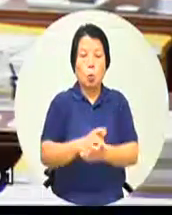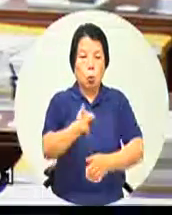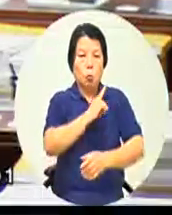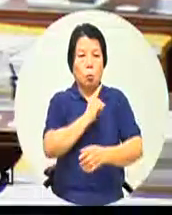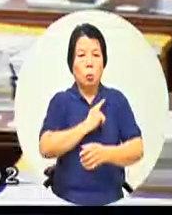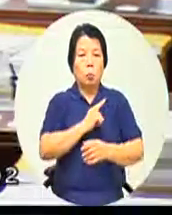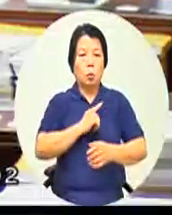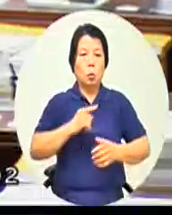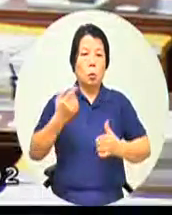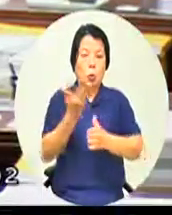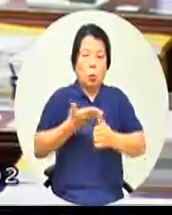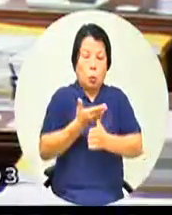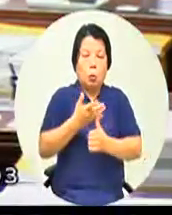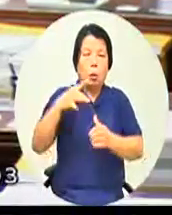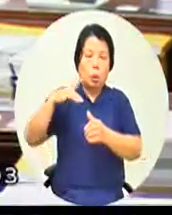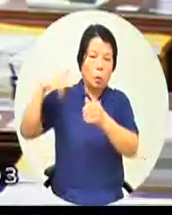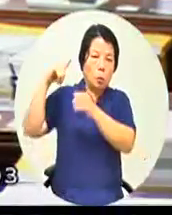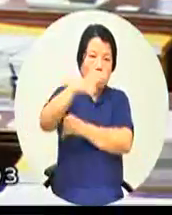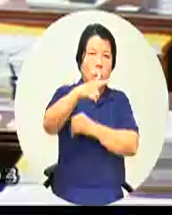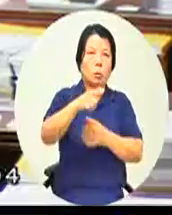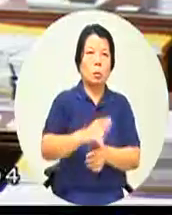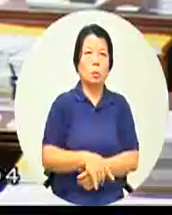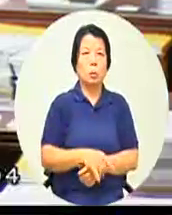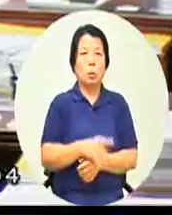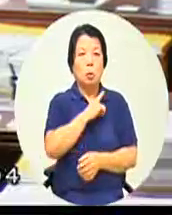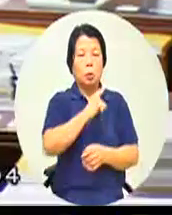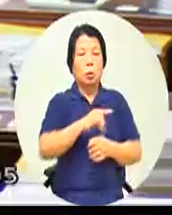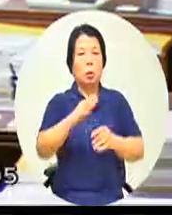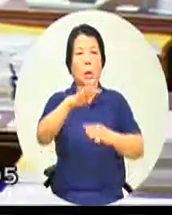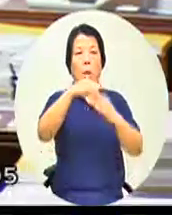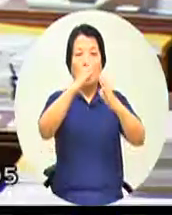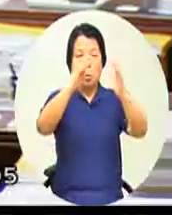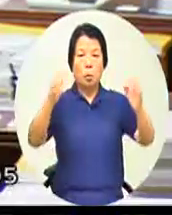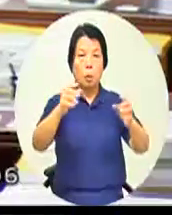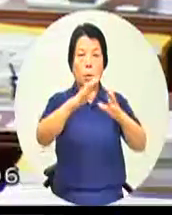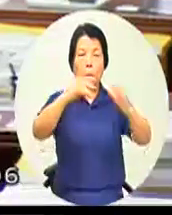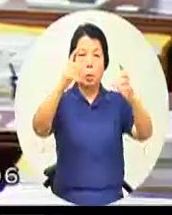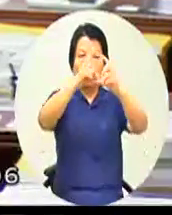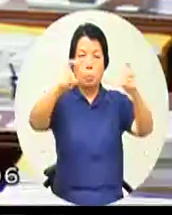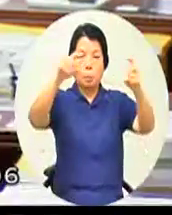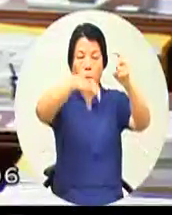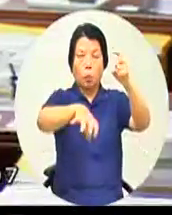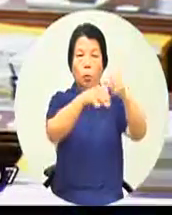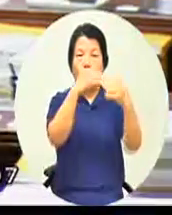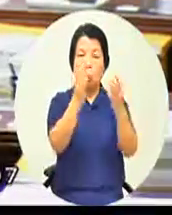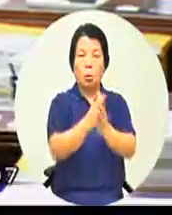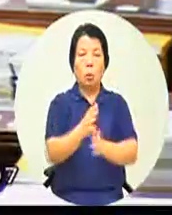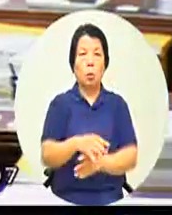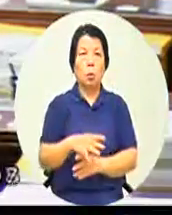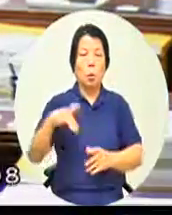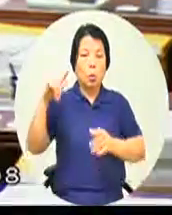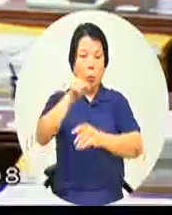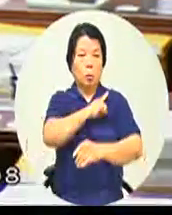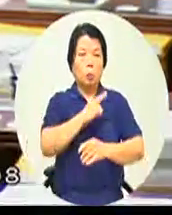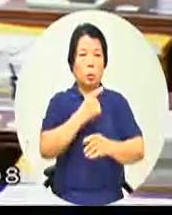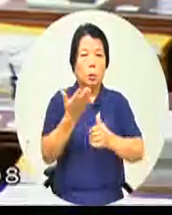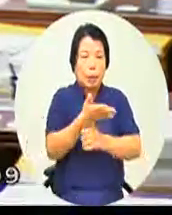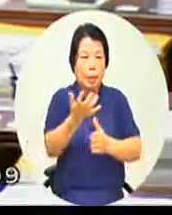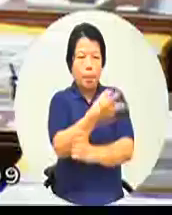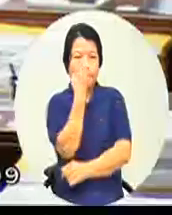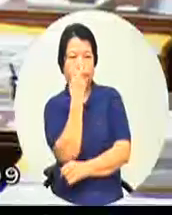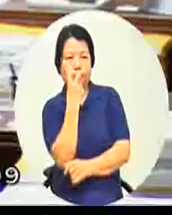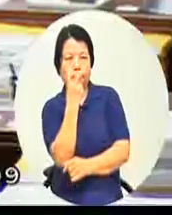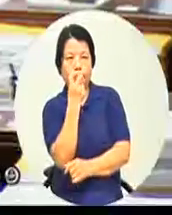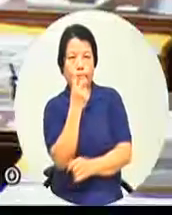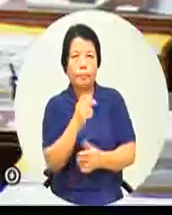飞机有神风特工队，但是自杀艇哦要防止美军登陆的有一个那个正阳特工队。那正阳特工队因为它是要自